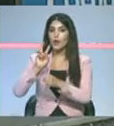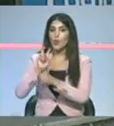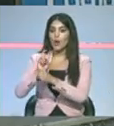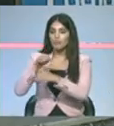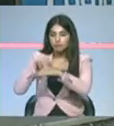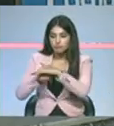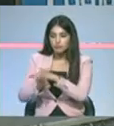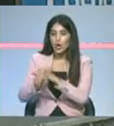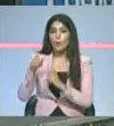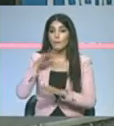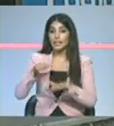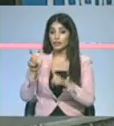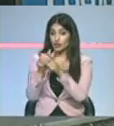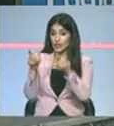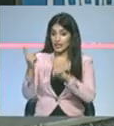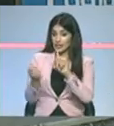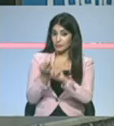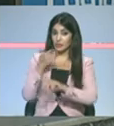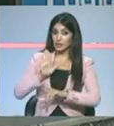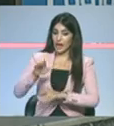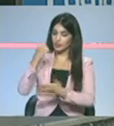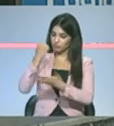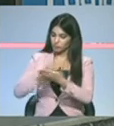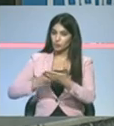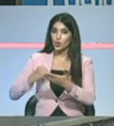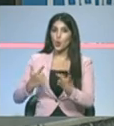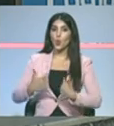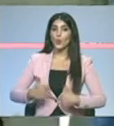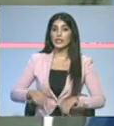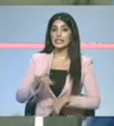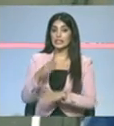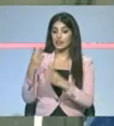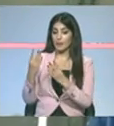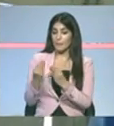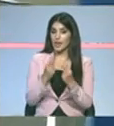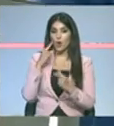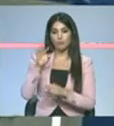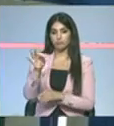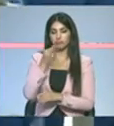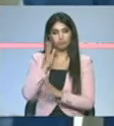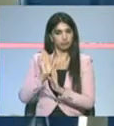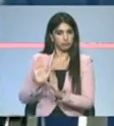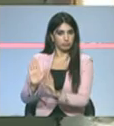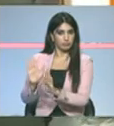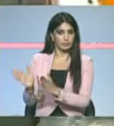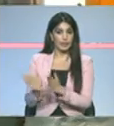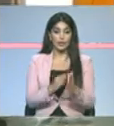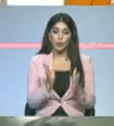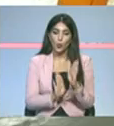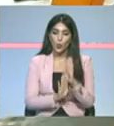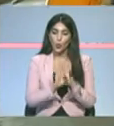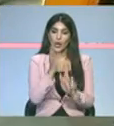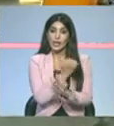فيها من طرف شركة متحصلة على ترخيص من الوزير المكلف بالبيئة. وبارتفاع نسق التلقيح تضاعفت